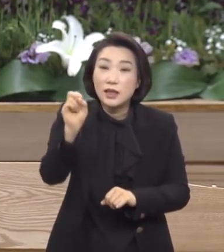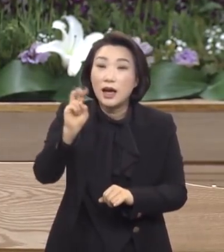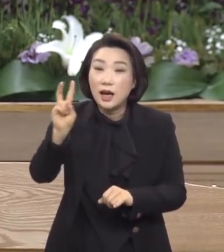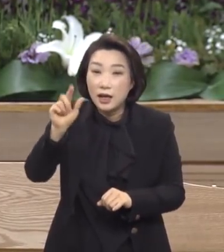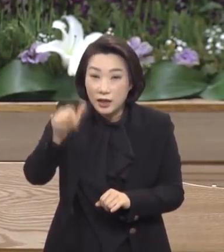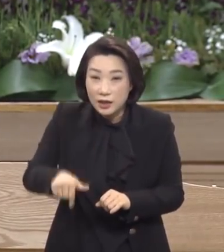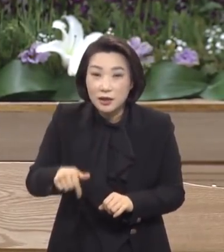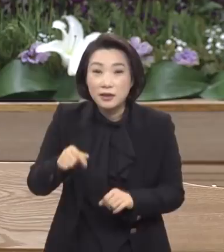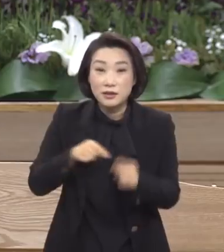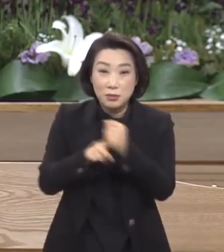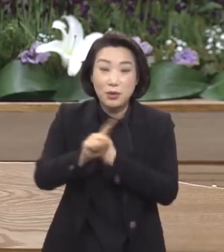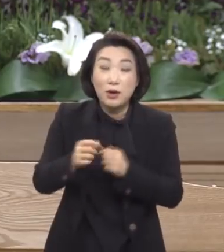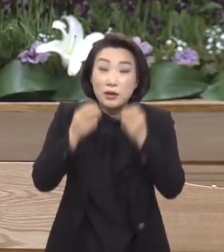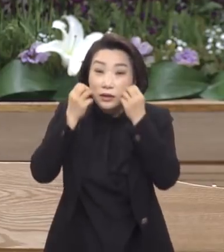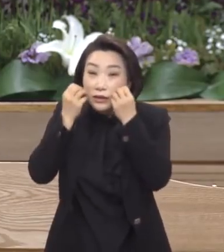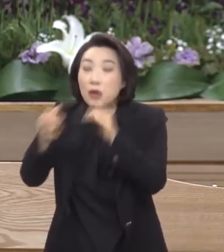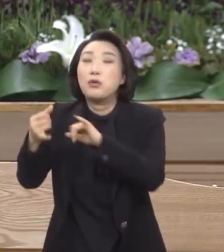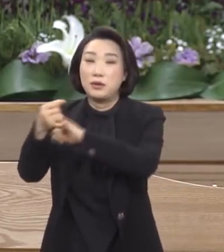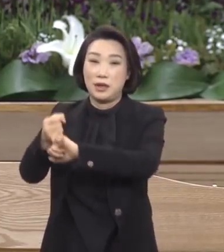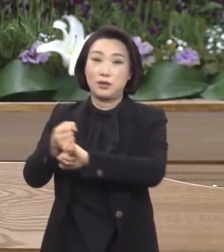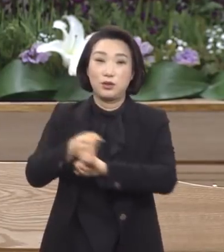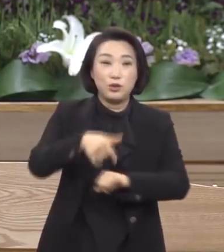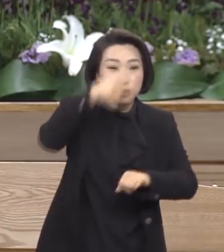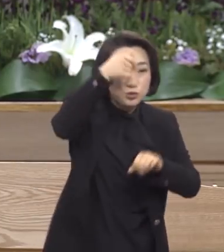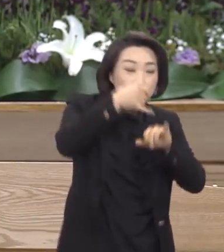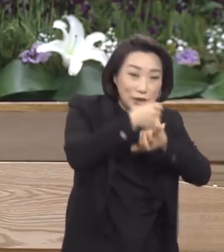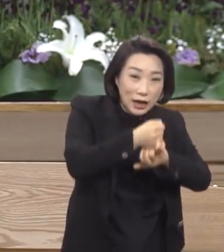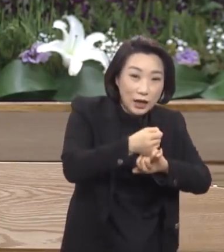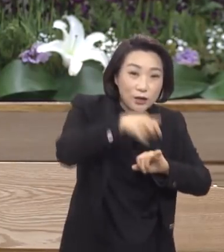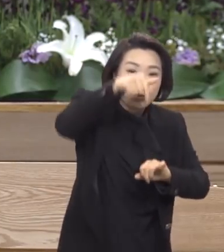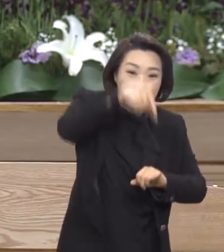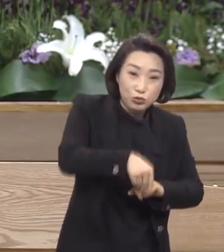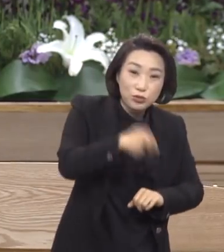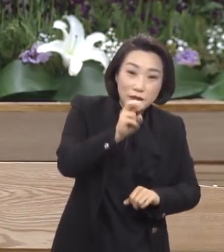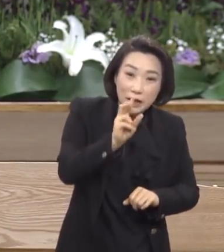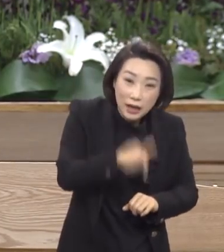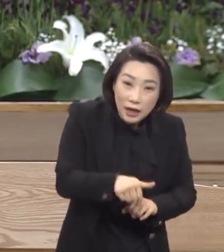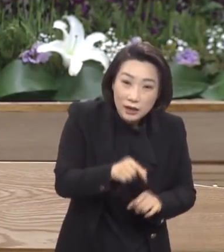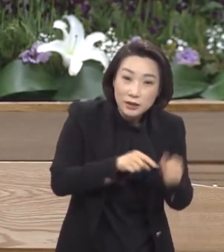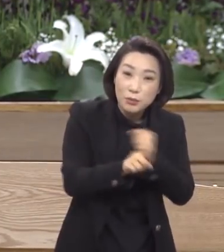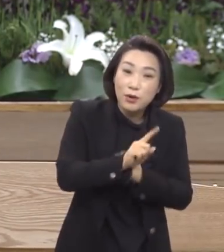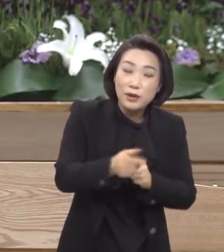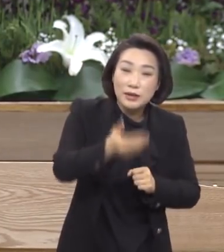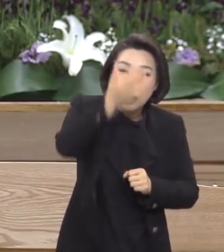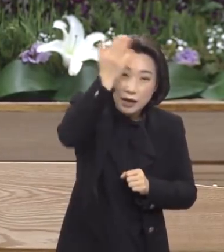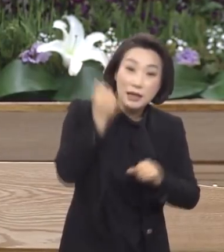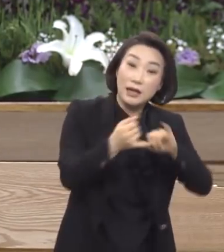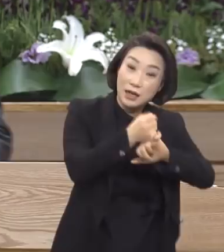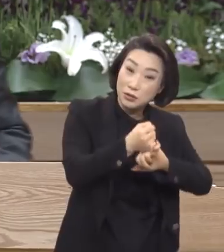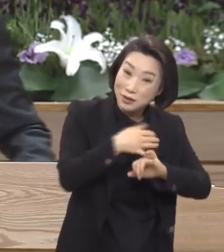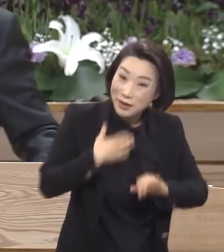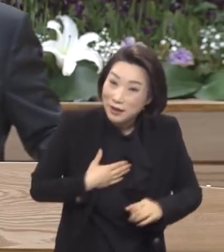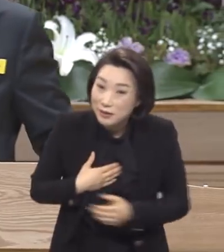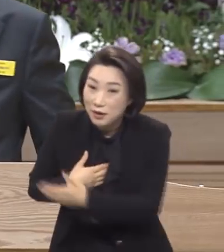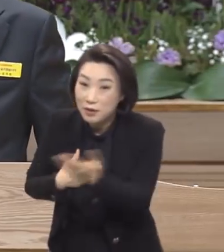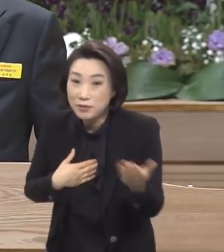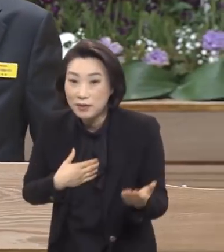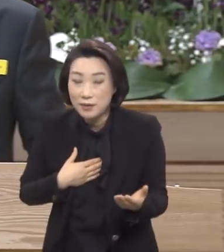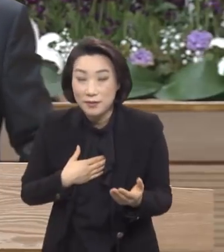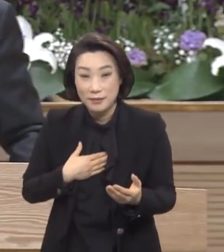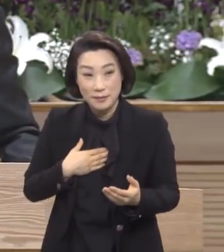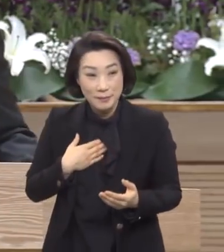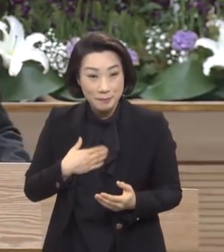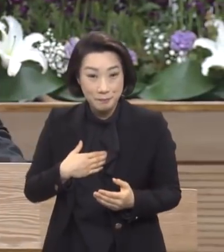약속이요. 구약이란 말은 옛날의 약속이라는 거예요. 무슨 말인지 이해가 됩니까?